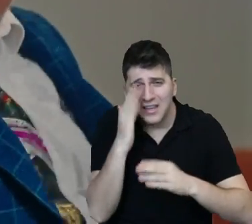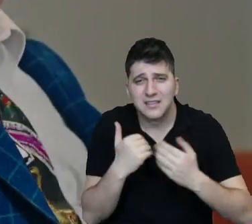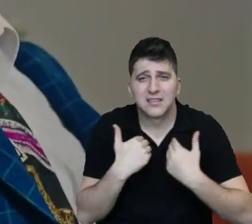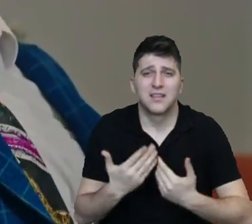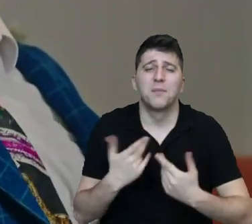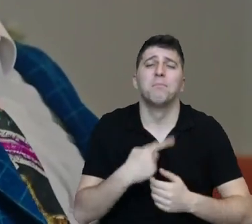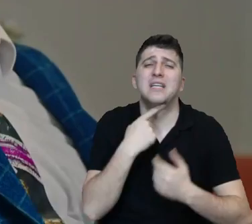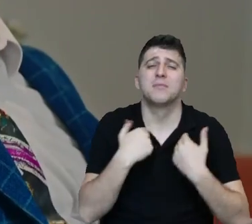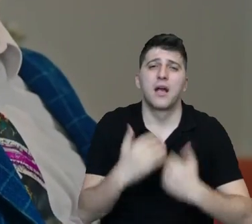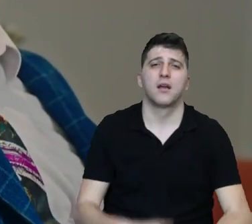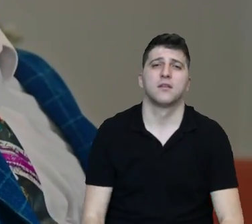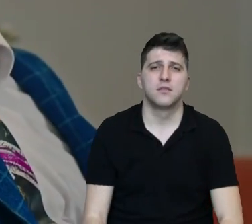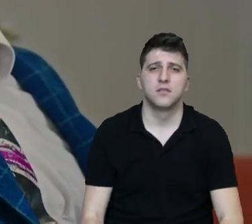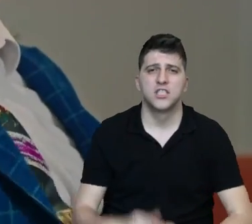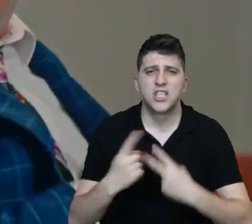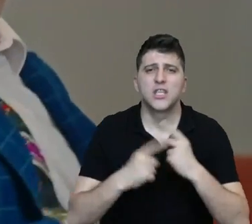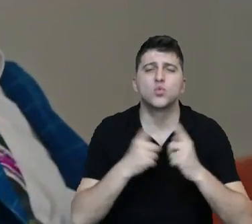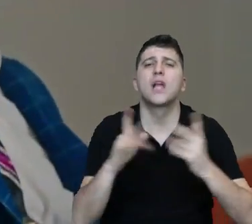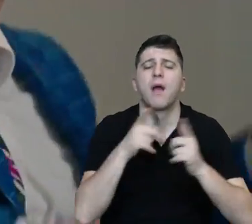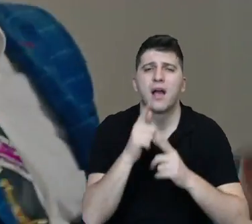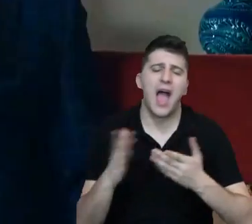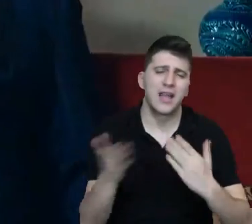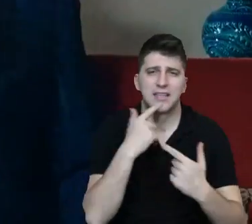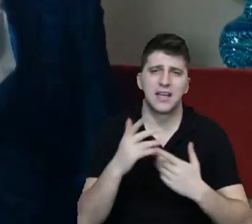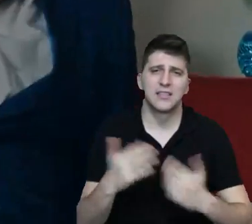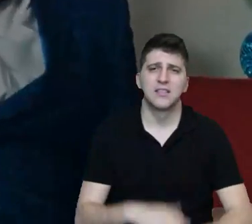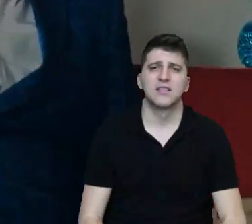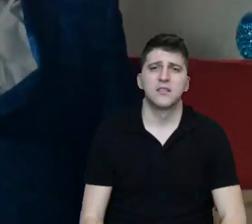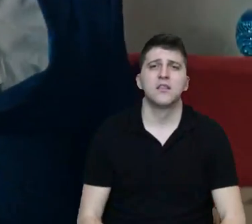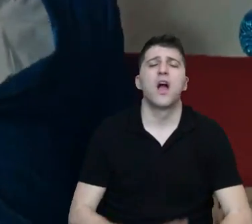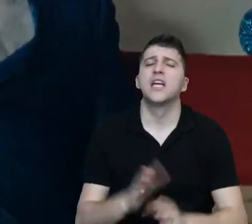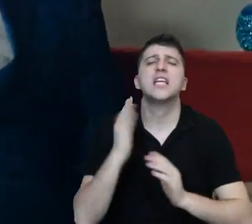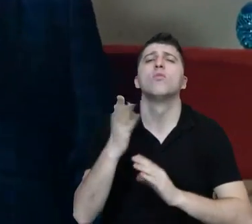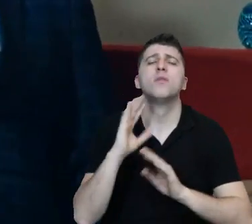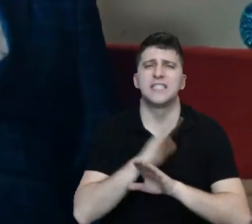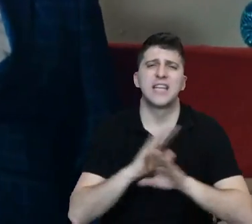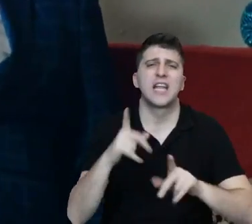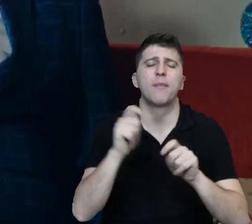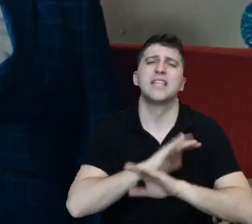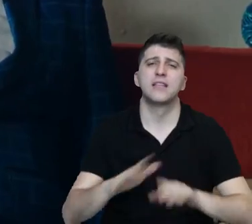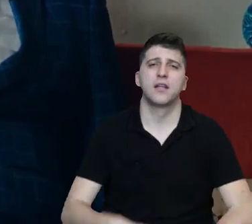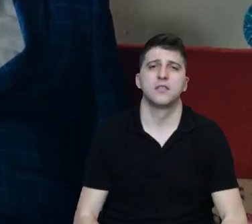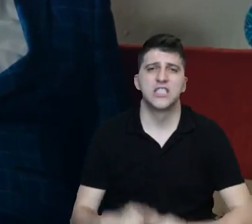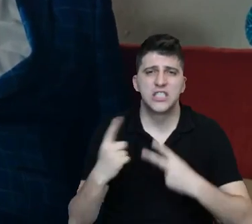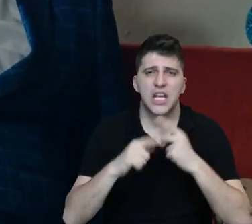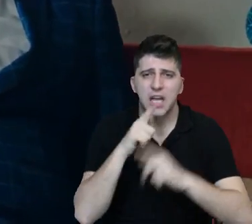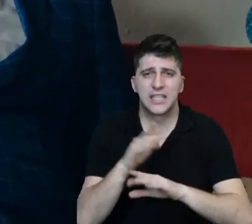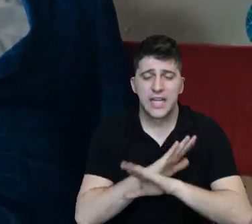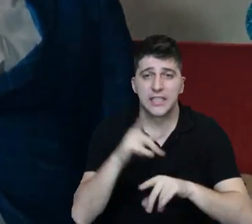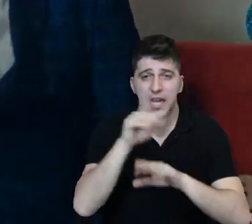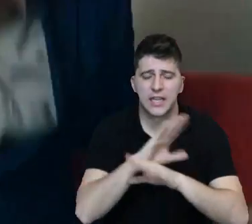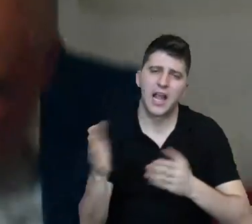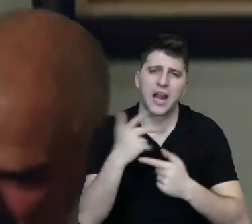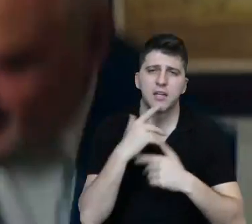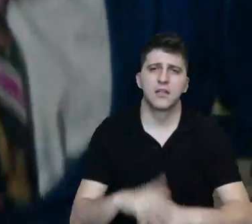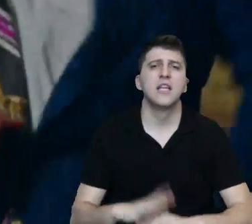Hadi ben bıktım ben ya. Yaşar uzatma. Hadi diyorum. Yürü. Hiçbir yerde de kalmıyorum. Git diyorum. Yeter artık senin yaptın ya. Yaşar yeter sana yeter.